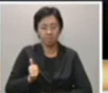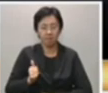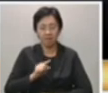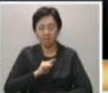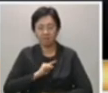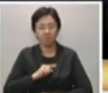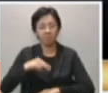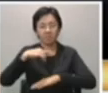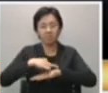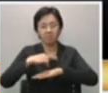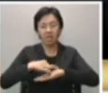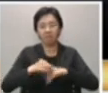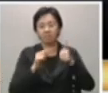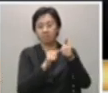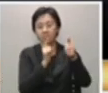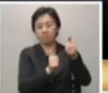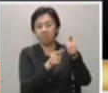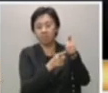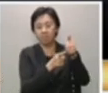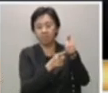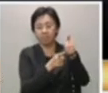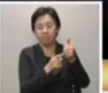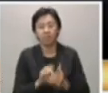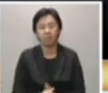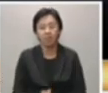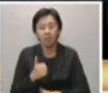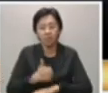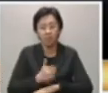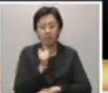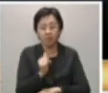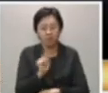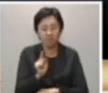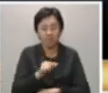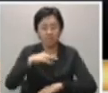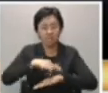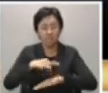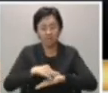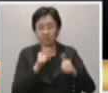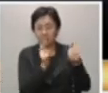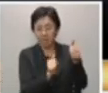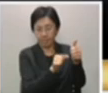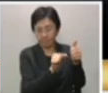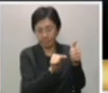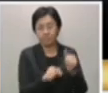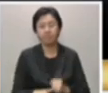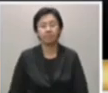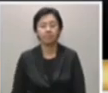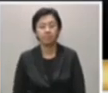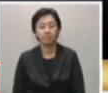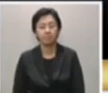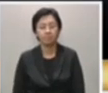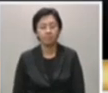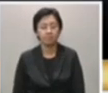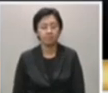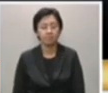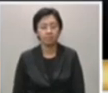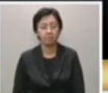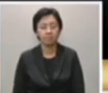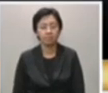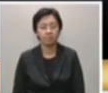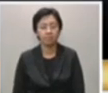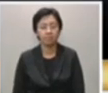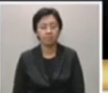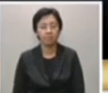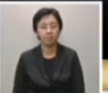ที่มีตำแหน่งอำนาจสูงสุดอยู่ที่ผู้มีตำแหน่งสูงสุดคำสั่งการเป็